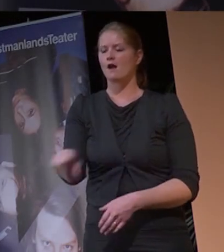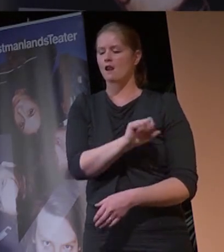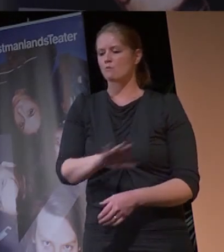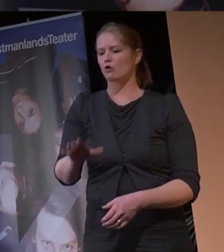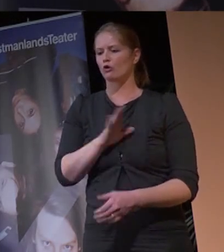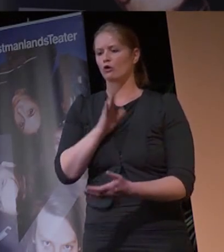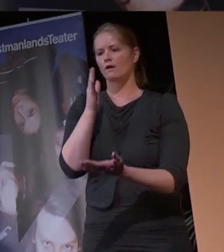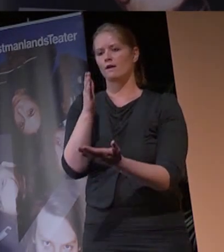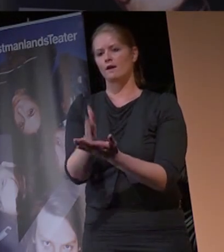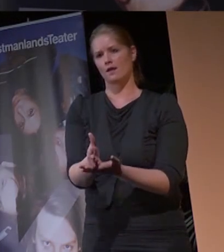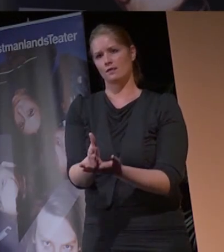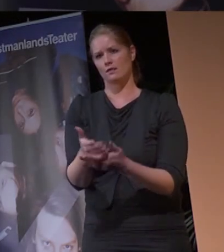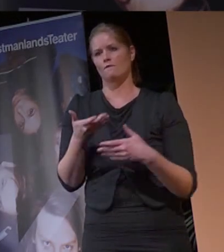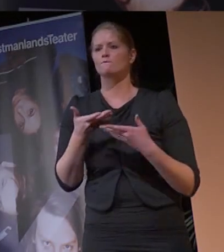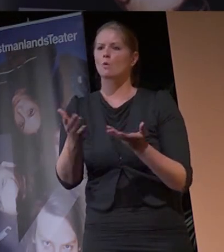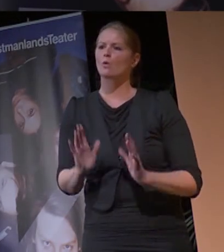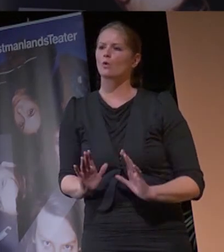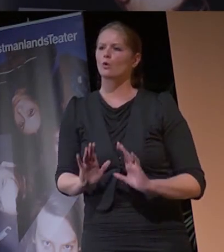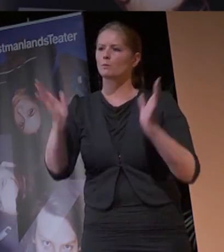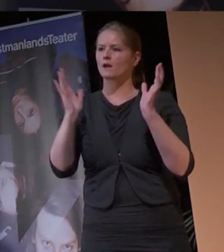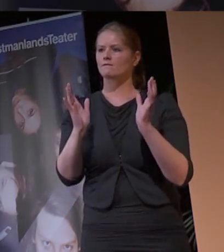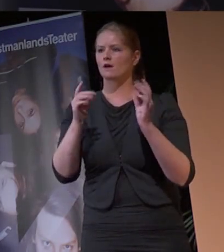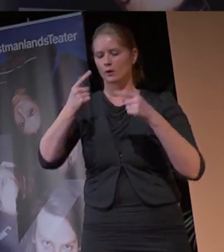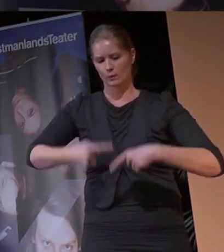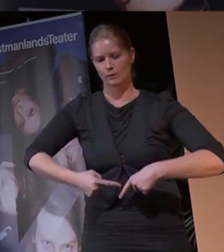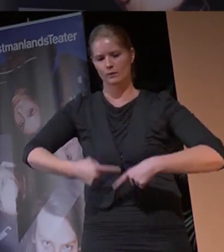alla barn har rätt att få uppleva kultur och scenkonst.